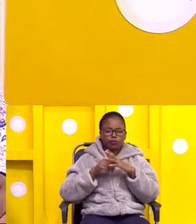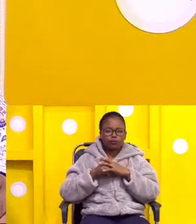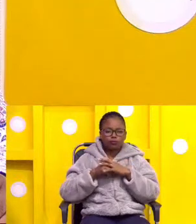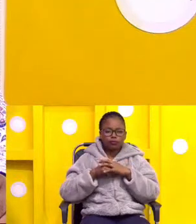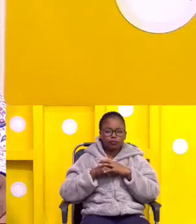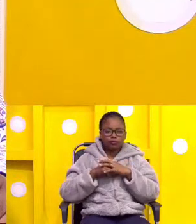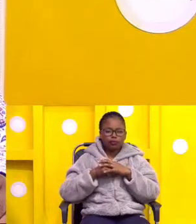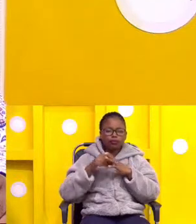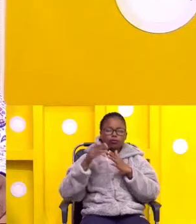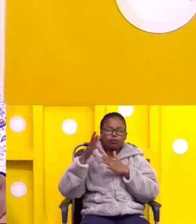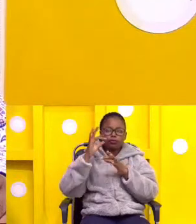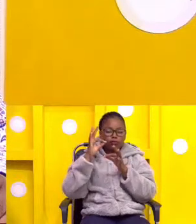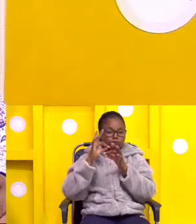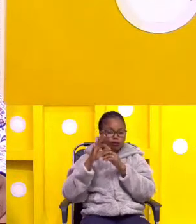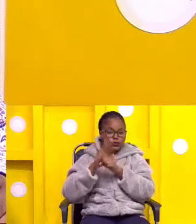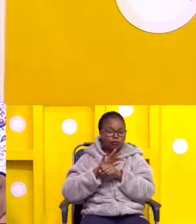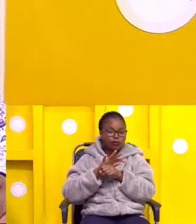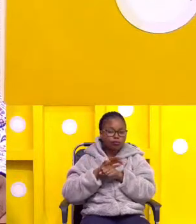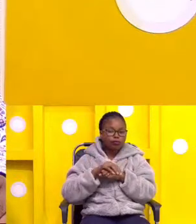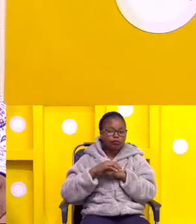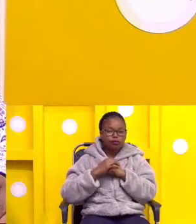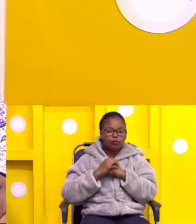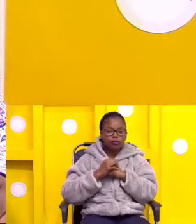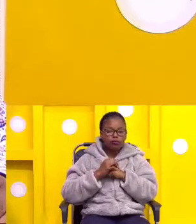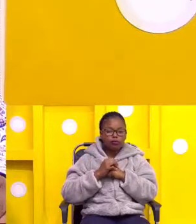Gayu itonu mwiho keku.